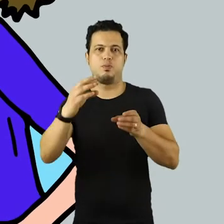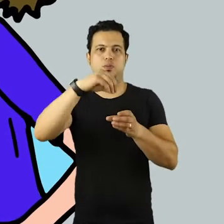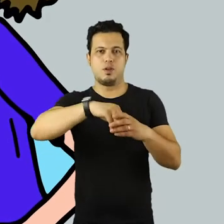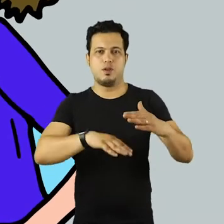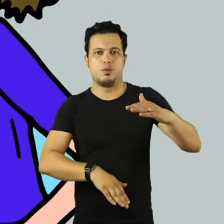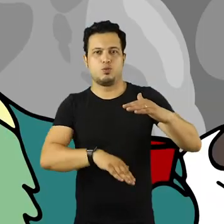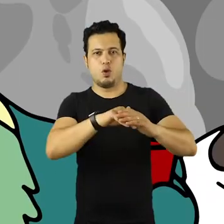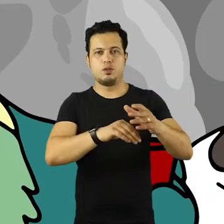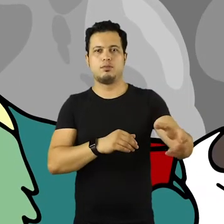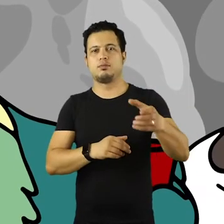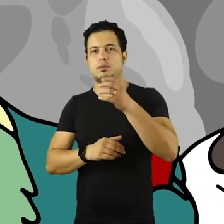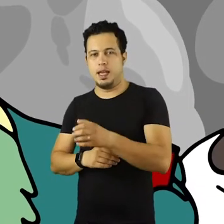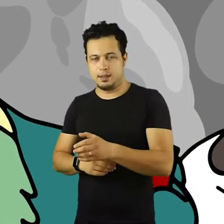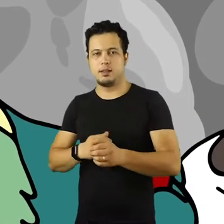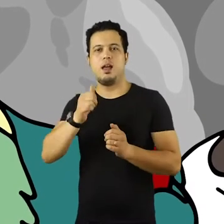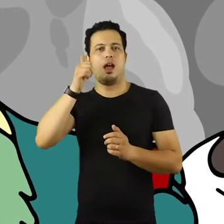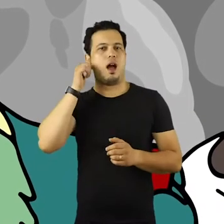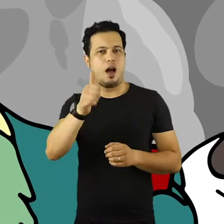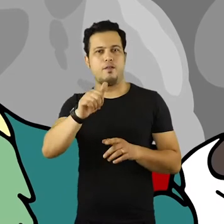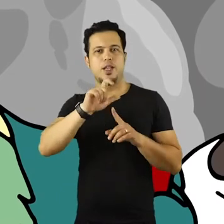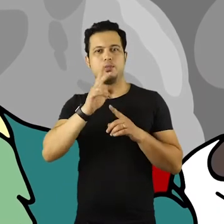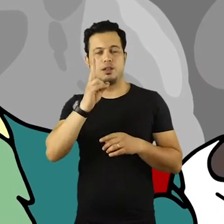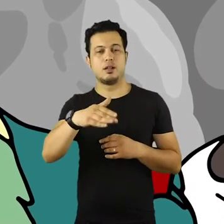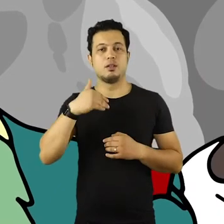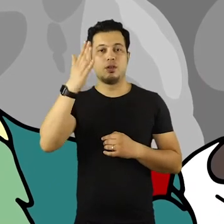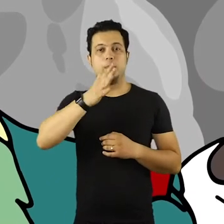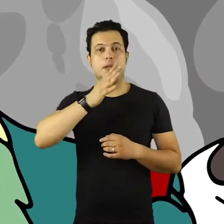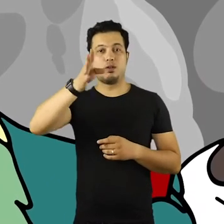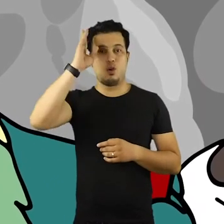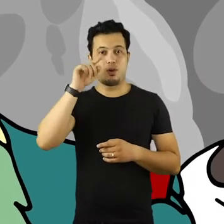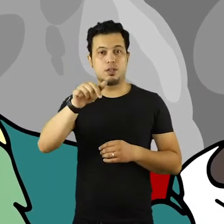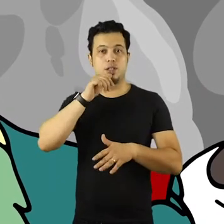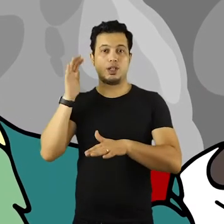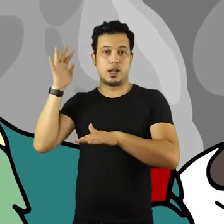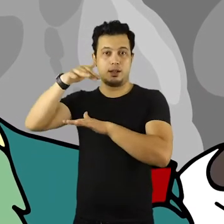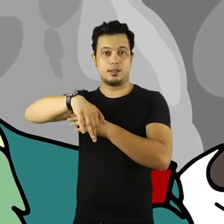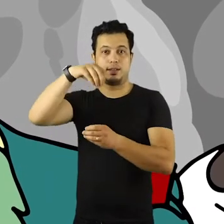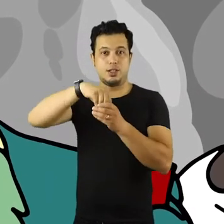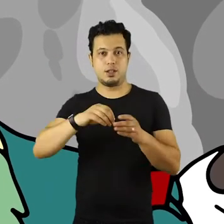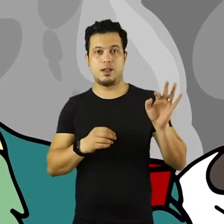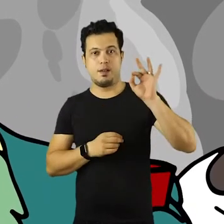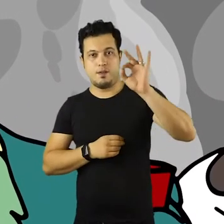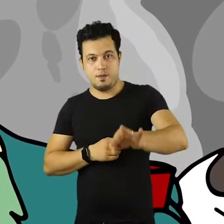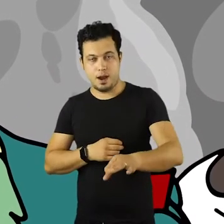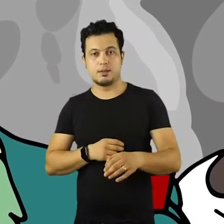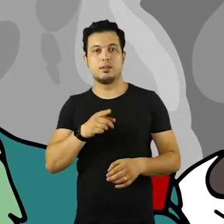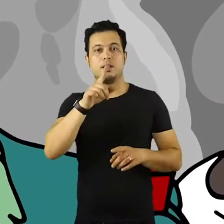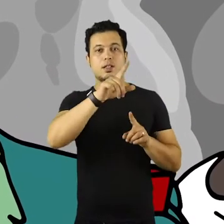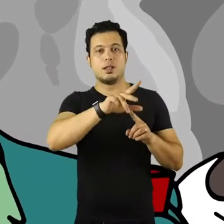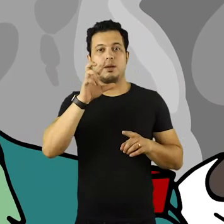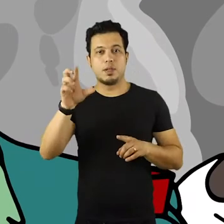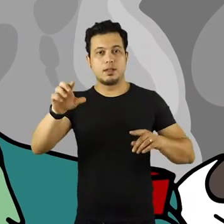başardı. Aferin Çınar. Sonra Bilge Horoz şelalenin içine geldi. Çınar'la